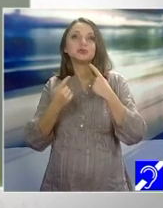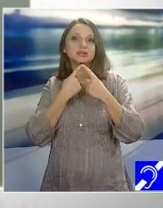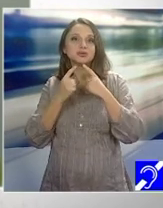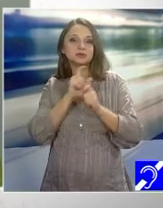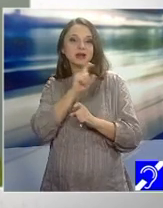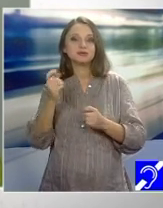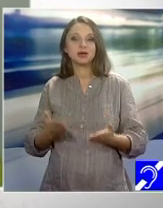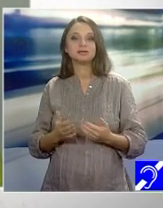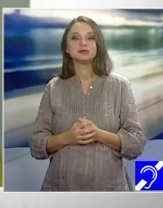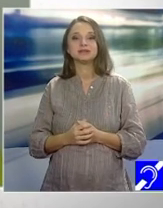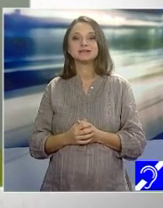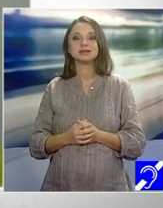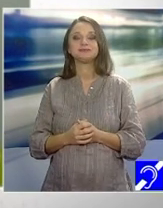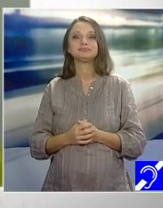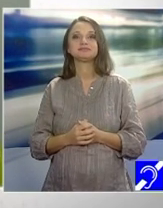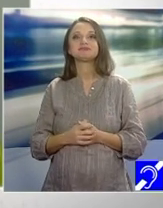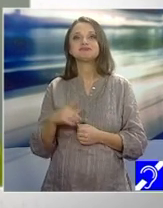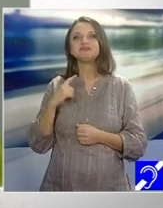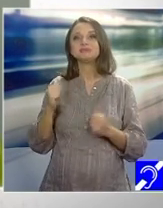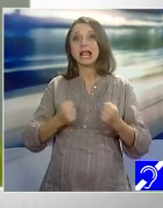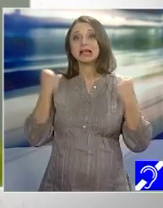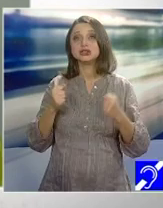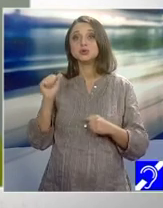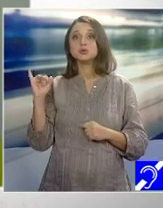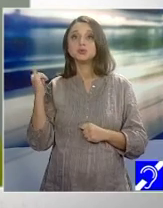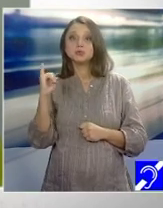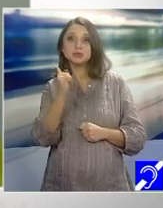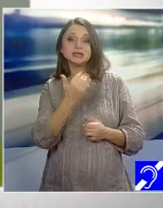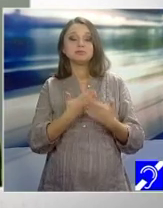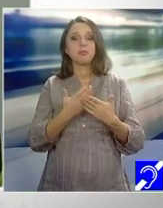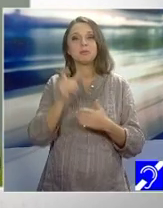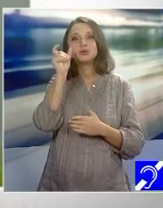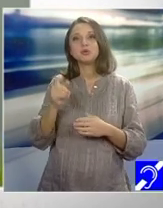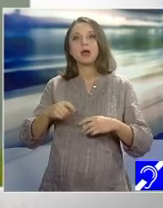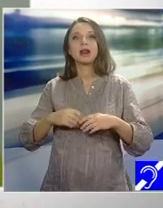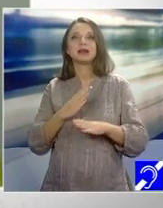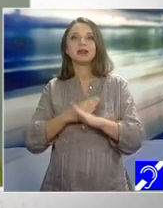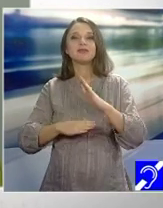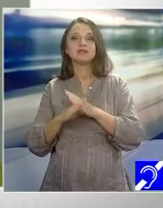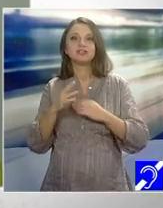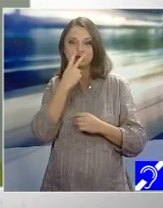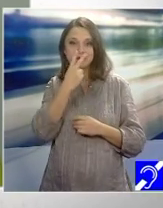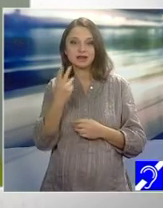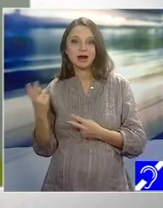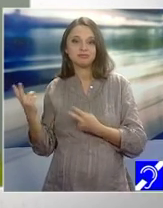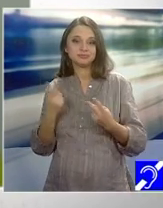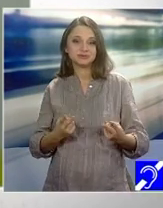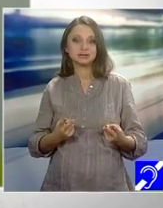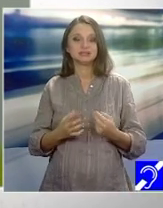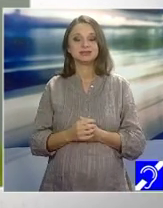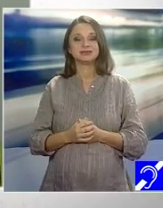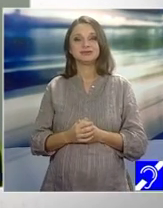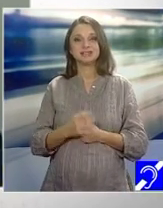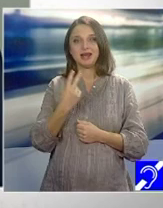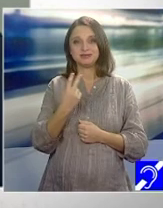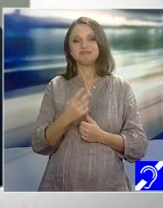subiect, respectiv acțiuni turistice pentru persoane cu deficiențe de vedere, îi am alături de mine pe doi invitați care fac parte din această comunitate.